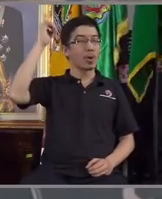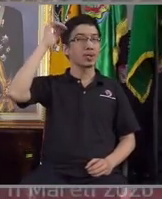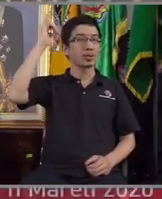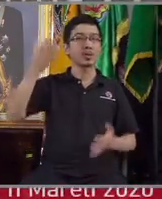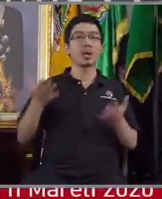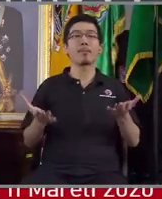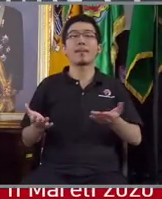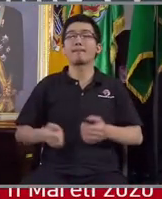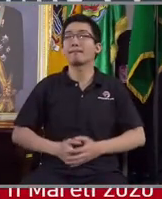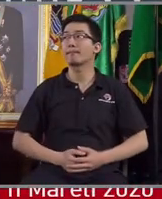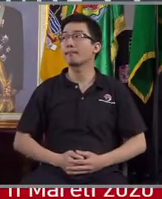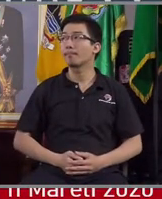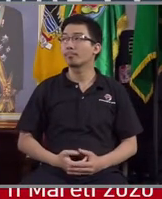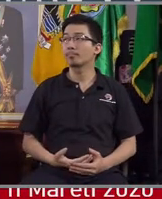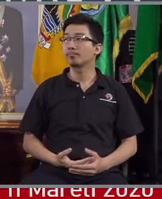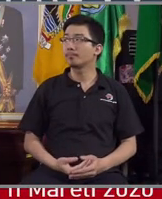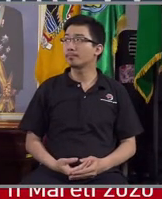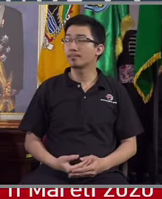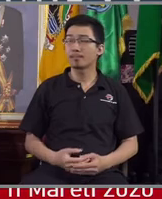oleh Grobogan.